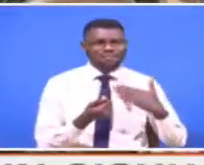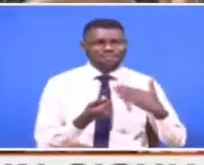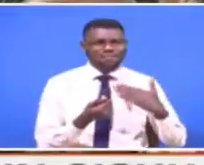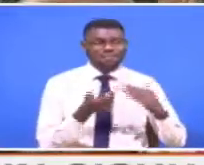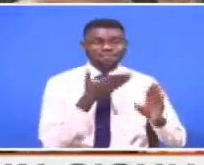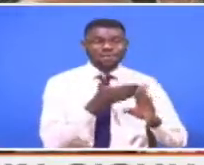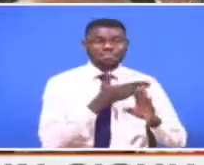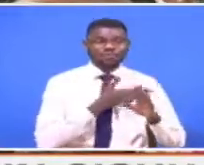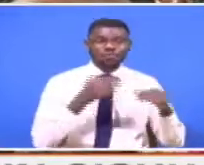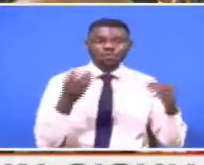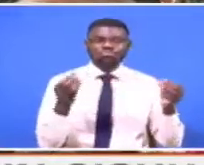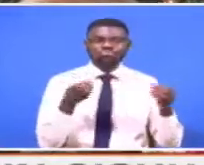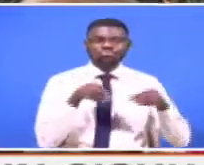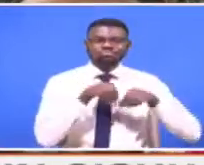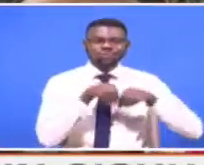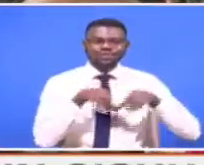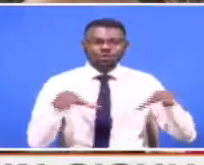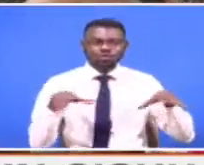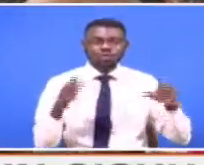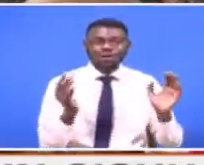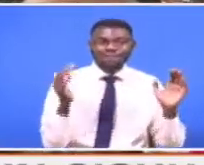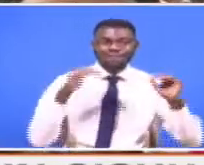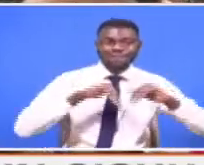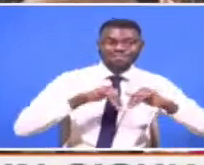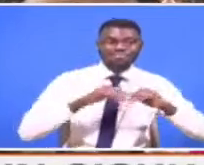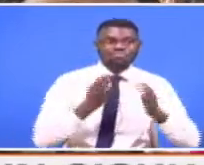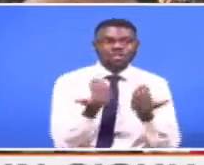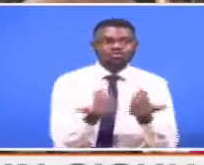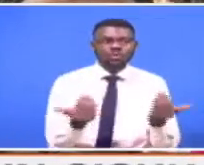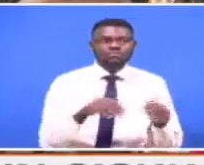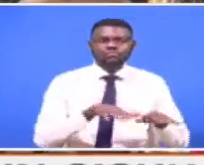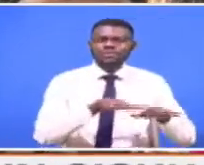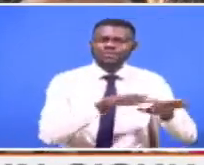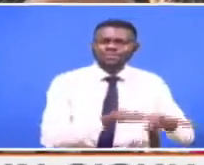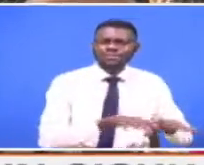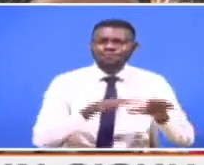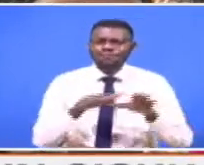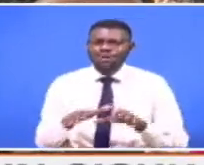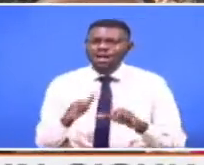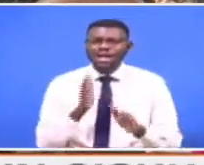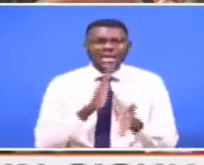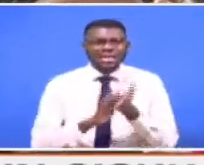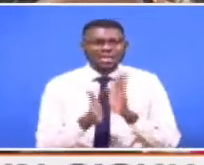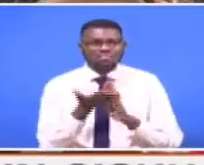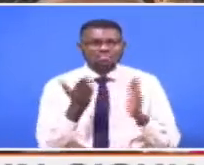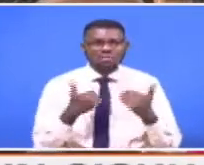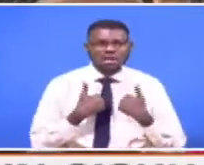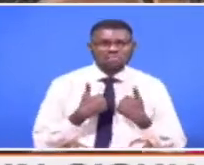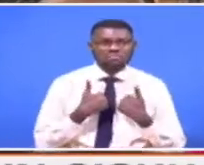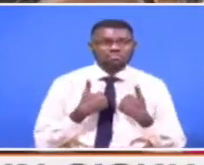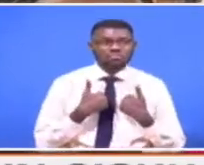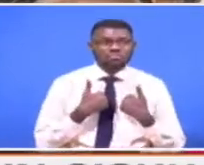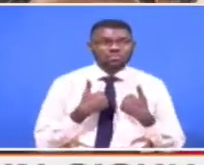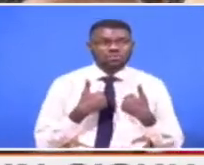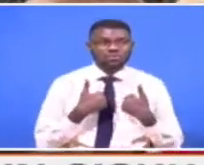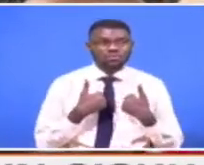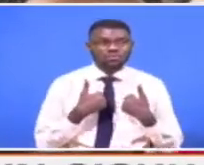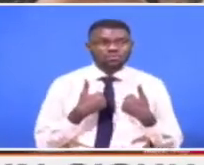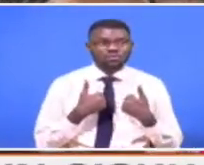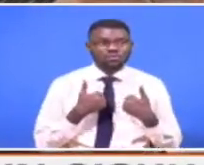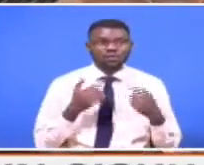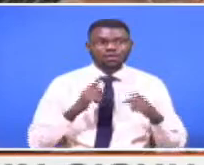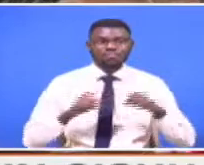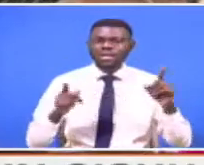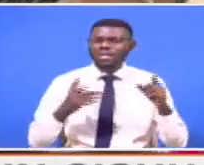conference. Na meusa shamba ile watoto wengine anateseka, hakuna chochote. Ndio mnanalete malilio kwako. Sikia kaunti